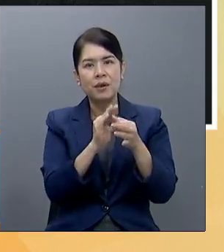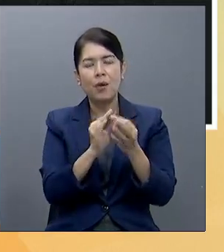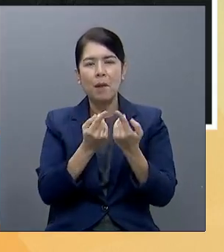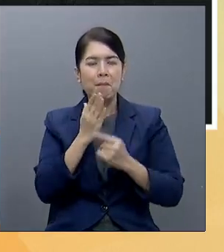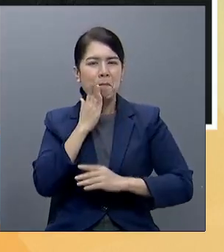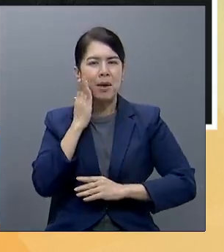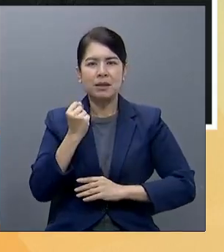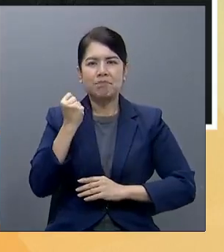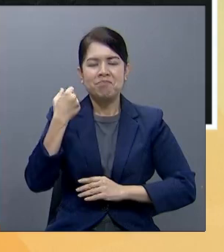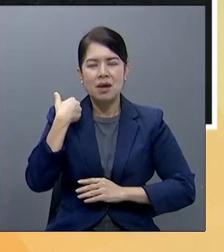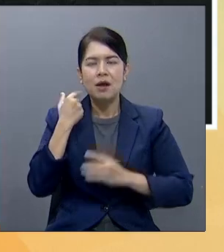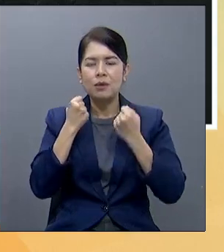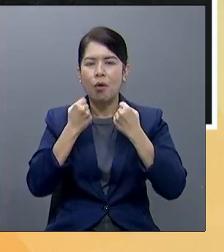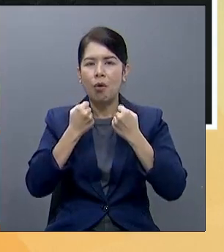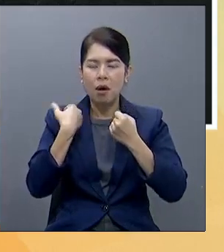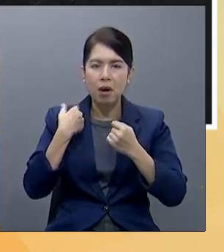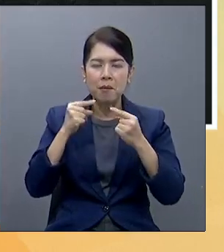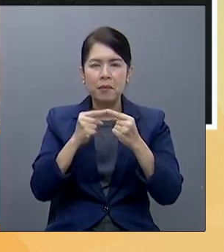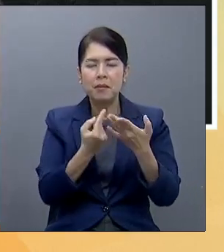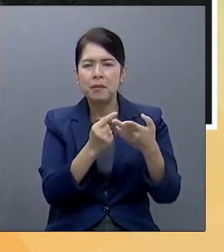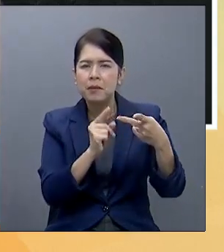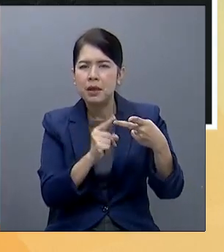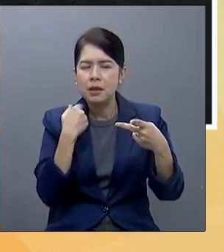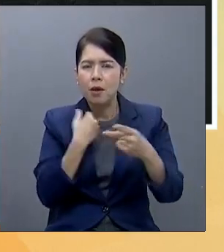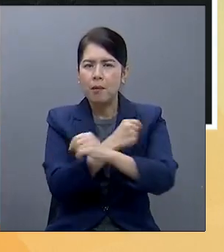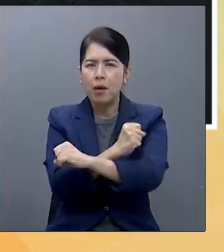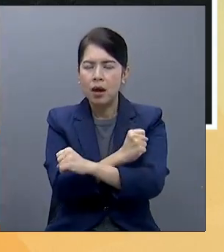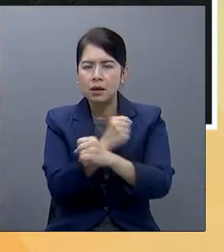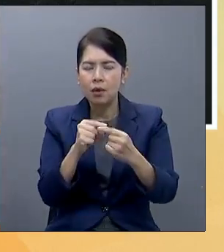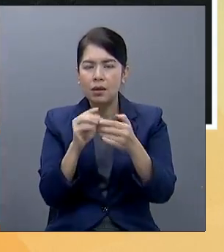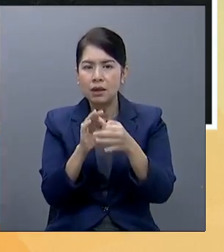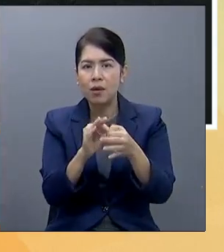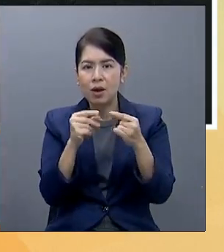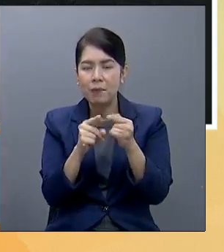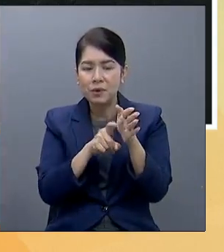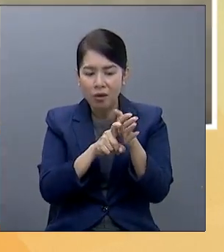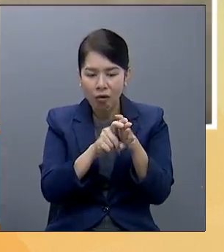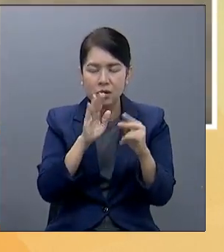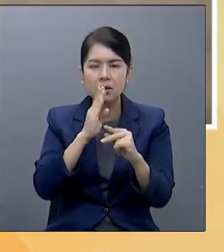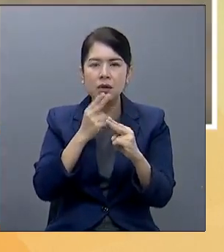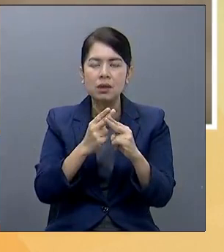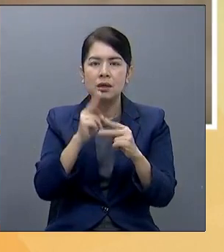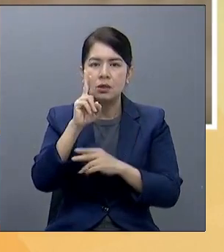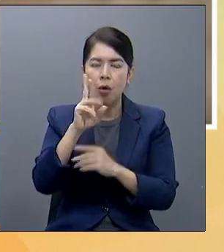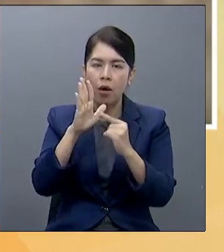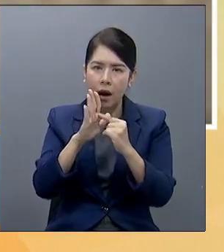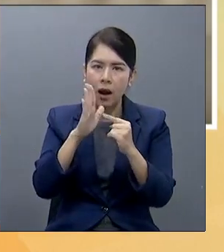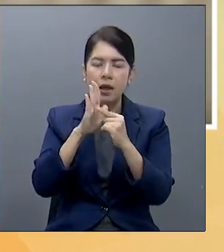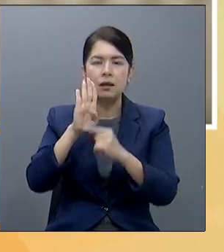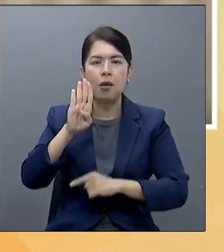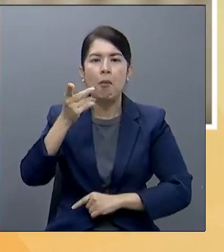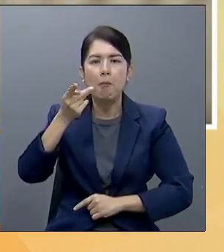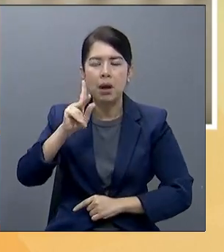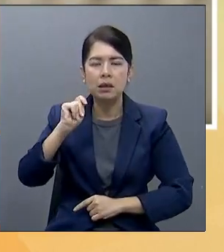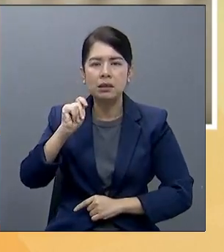นี่ยยังพบว่าวาซาบิเนี่ยยังมีฤทธิ์ต้านเชื้อจุลชีพด้วยนะครับสามารถฆ่าเชื้อแบคทีเรียหรือว่าเชื้อราได้นะครับในหลอดทดลองนะครับ